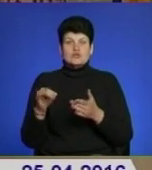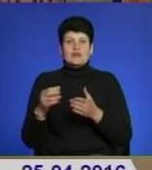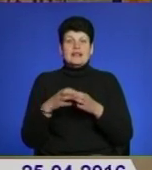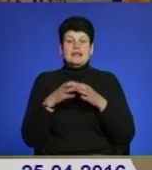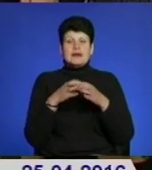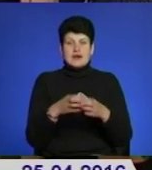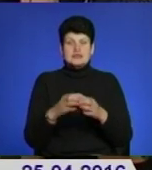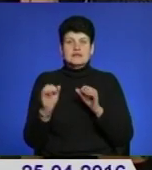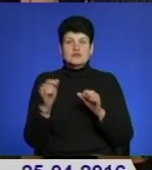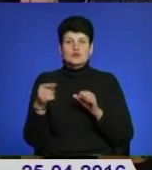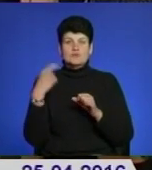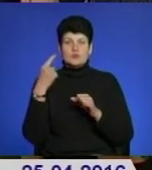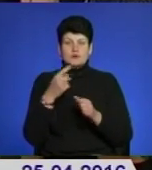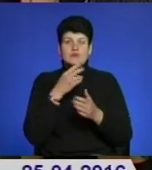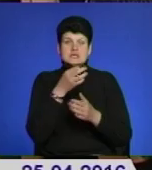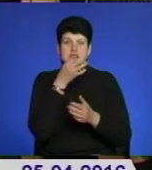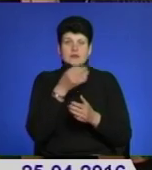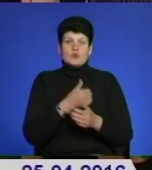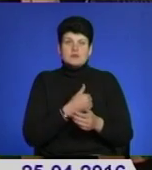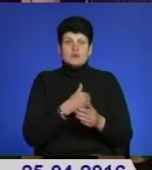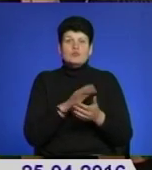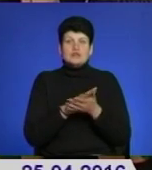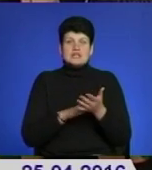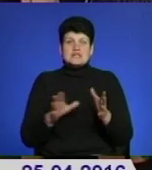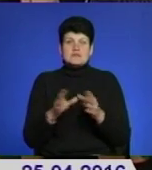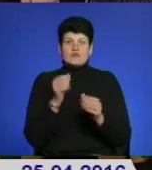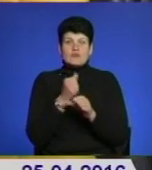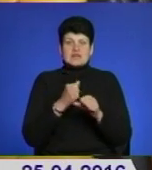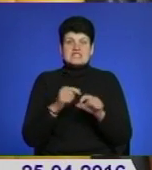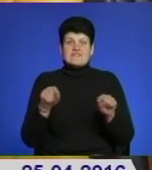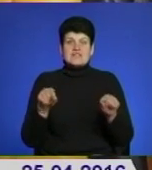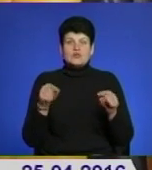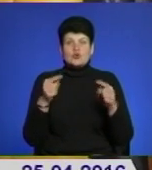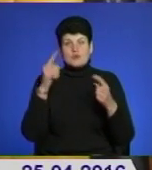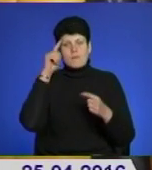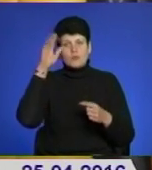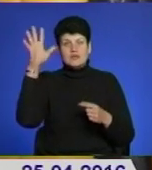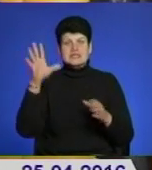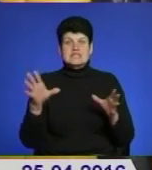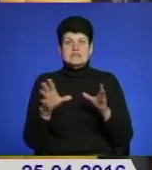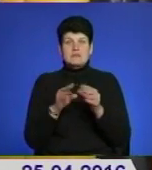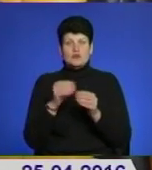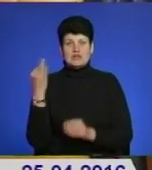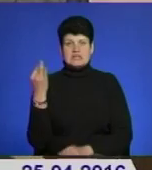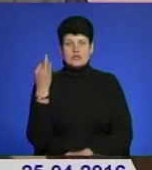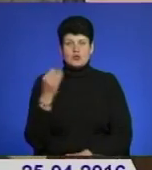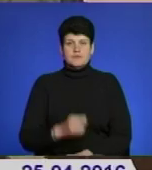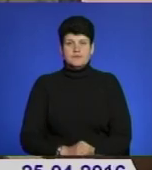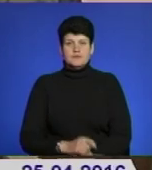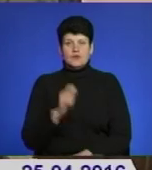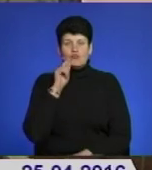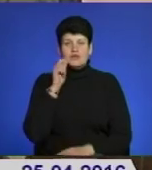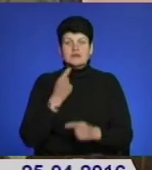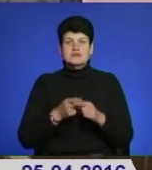Тернопільської області висловили побажання щодо подальшої співпраці в напрямку відродження та популяризації спільної історії. Україна – це